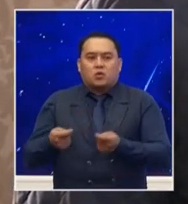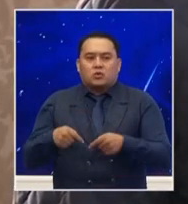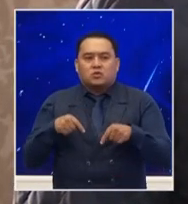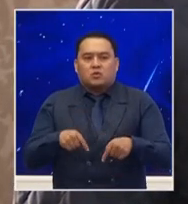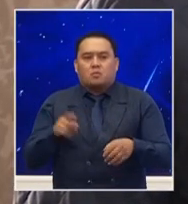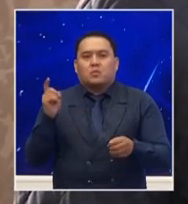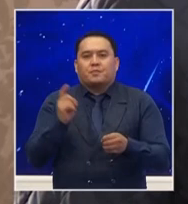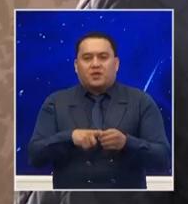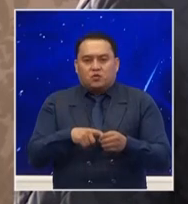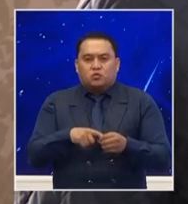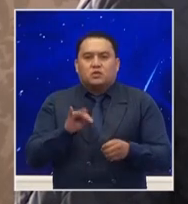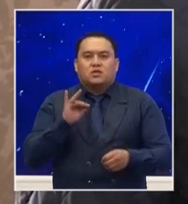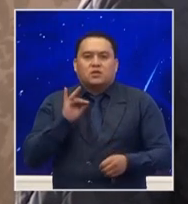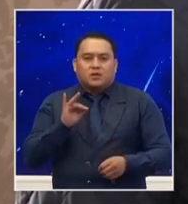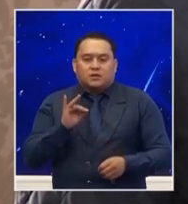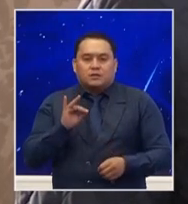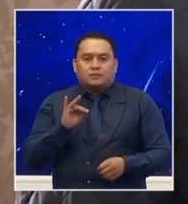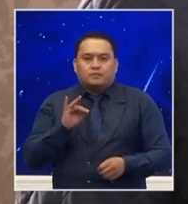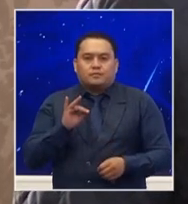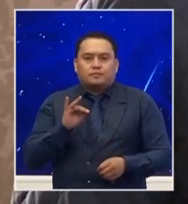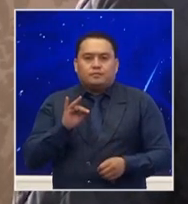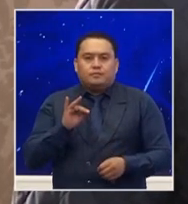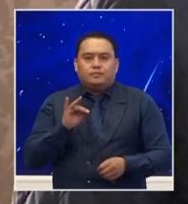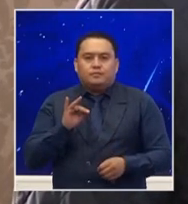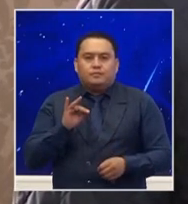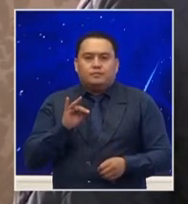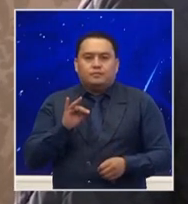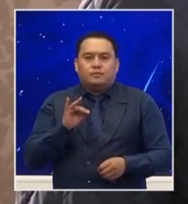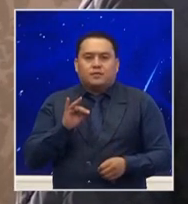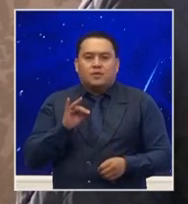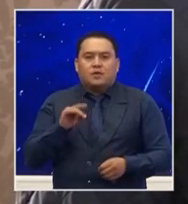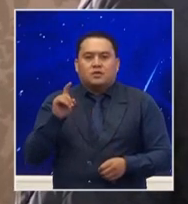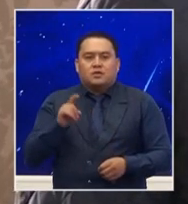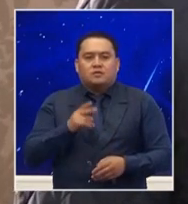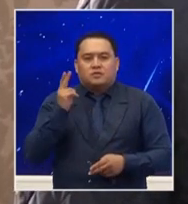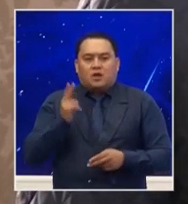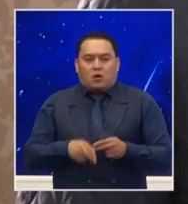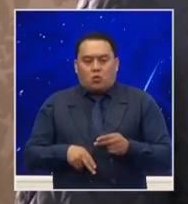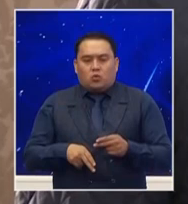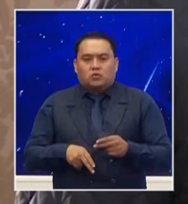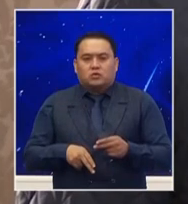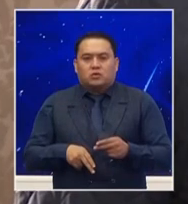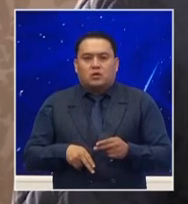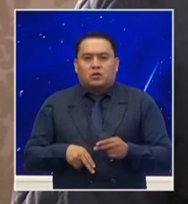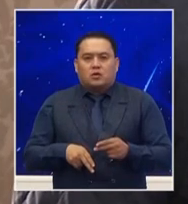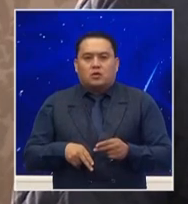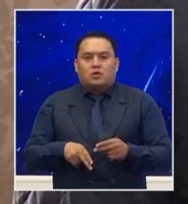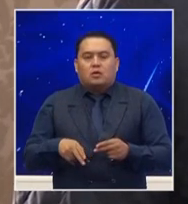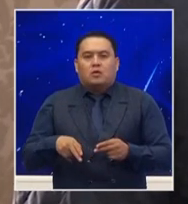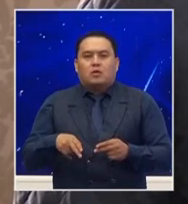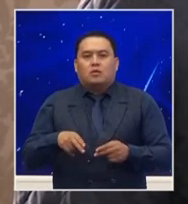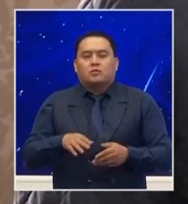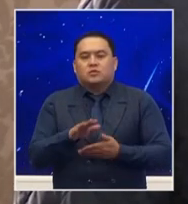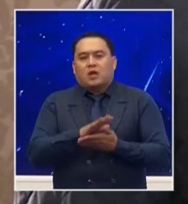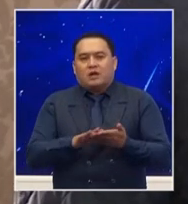здесь пропишутся и, ну, конечно, наверное, этот четверть закончит онлайн, они там в Бугоре по